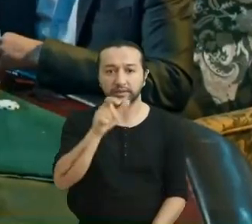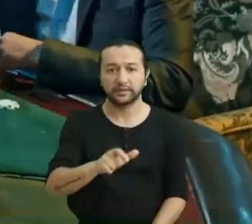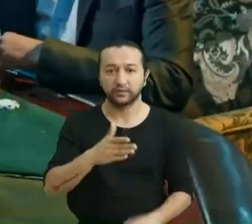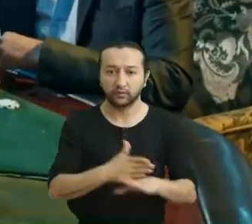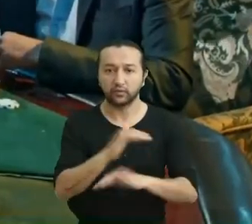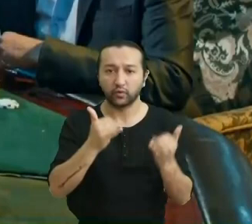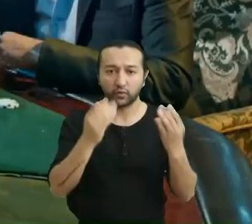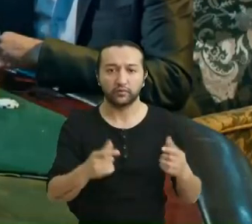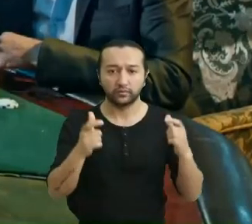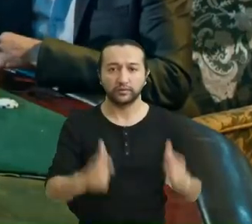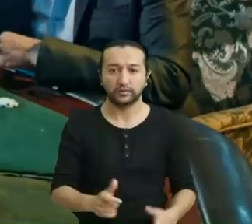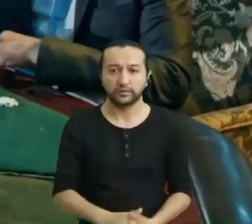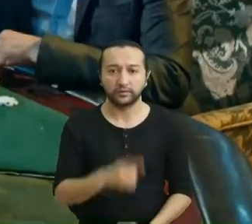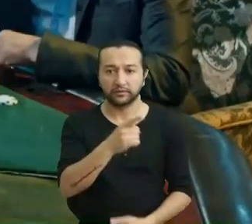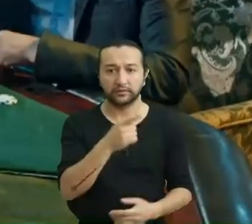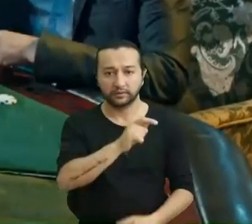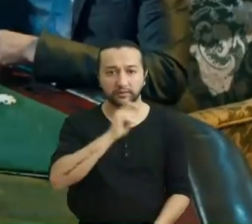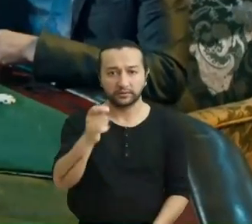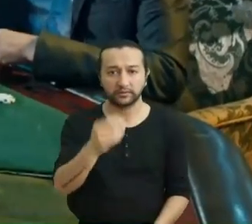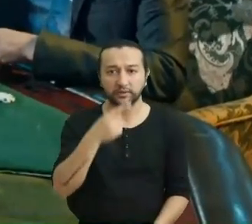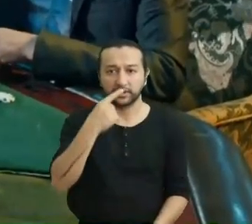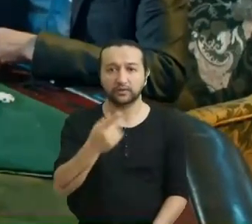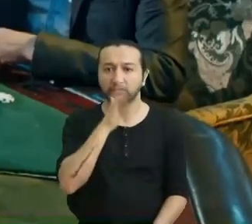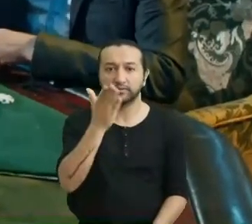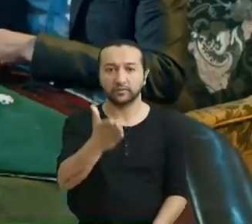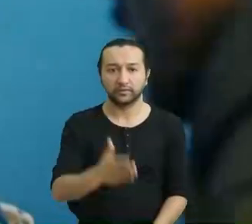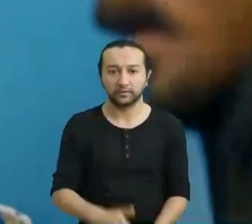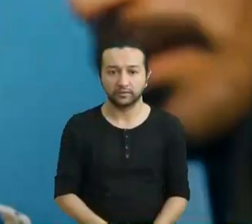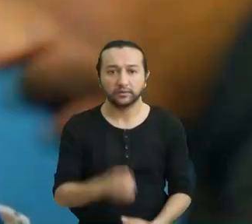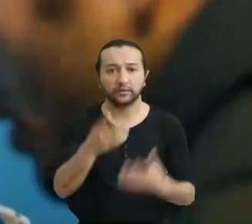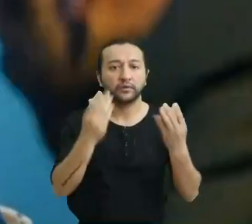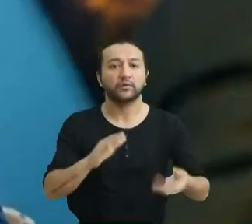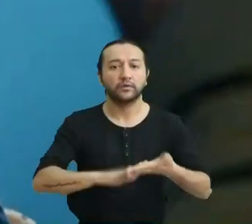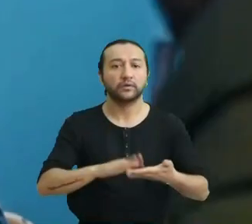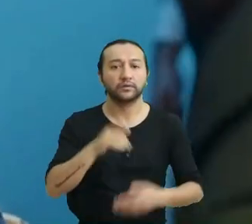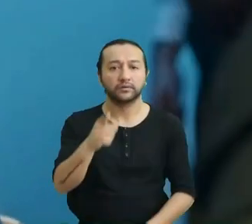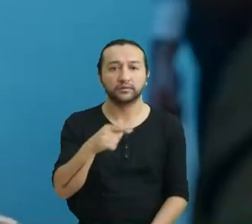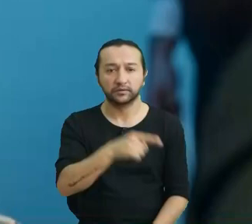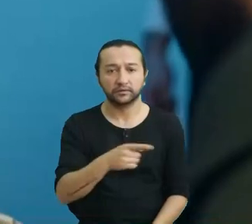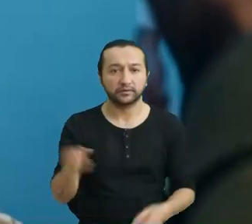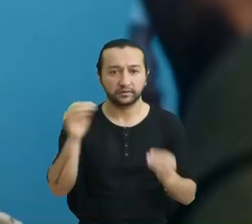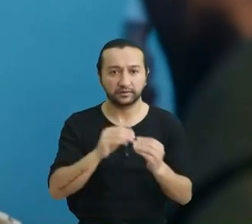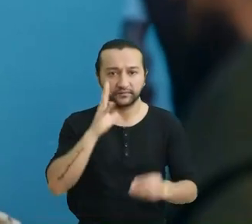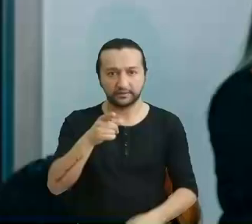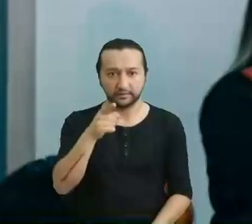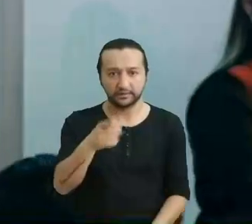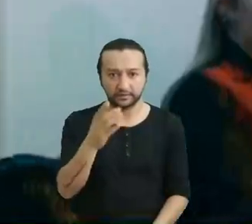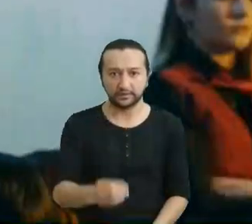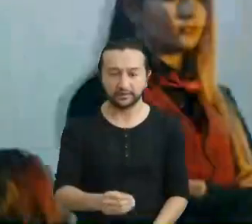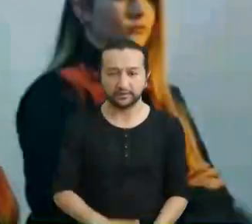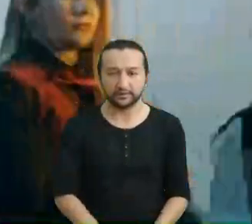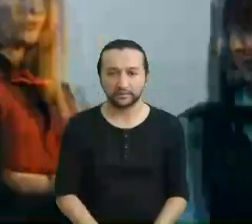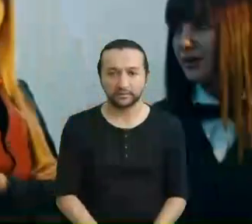gibi oyun oynamaya geldik buraya. Birader müdahale etseniz herif ne dediğini bilmiyor ya. Ne oluyor arkadaşım? Arpan fazla mı geldi senin?